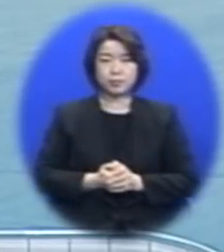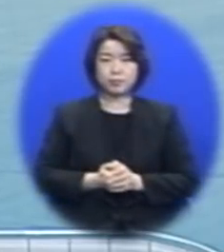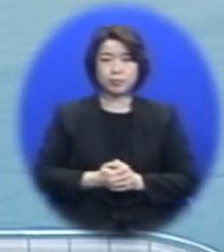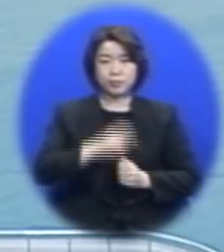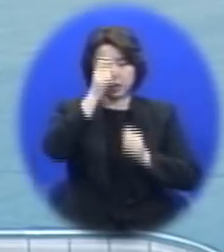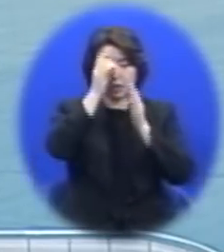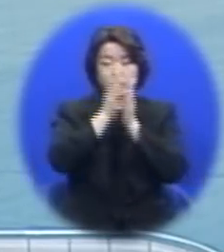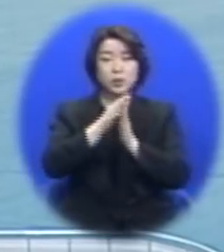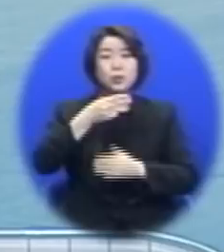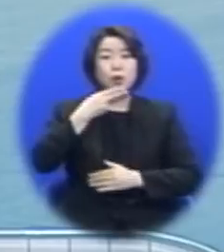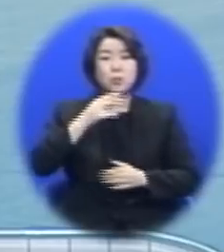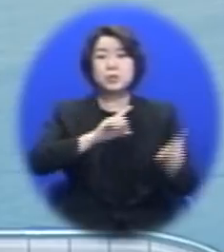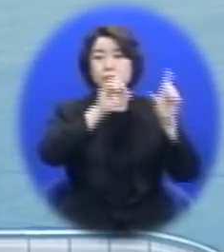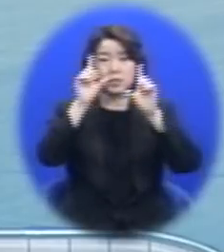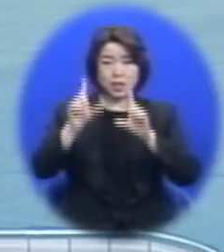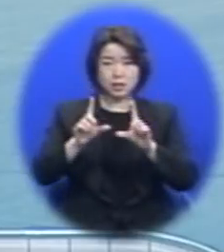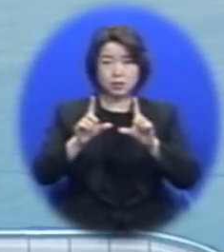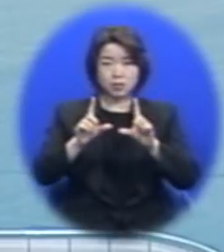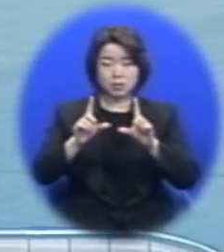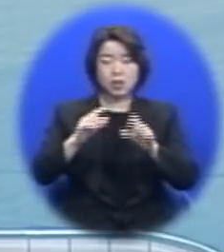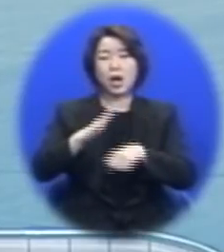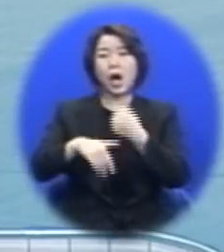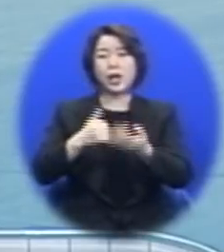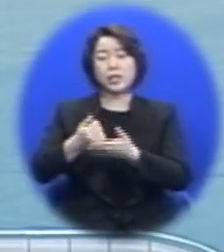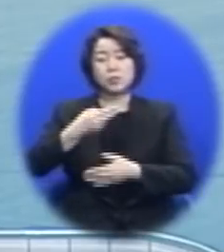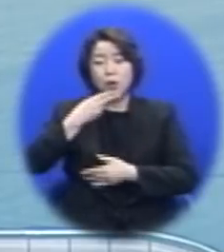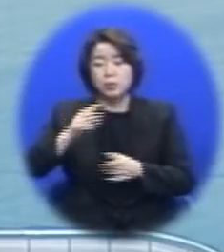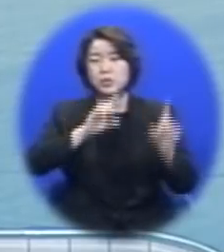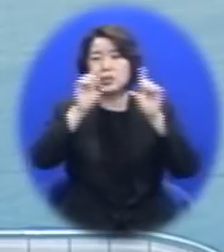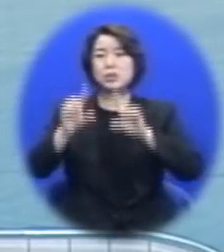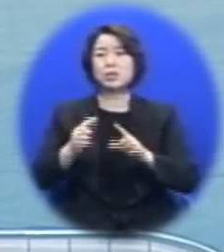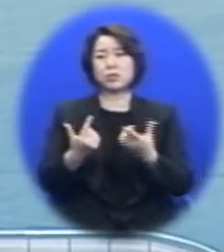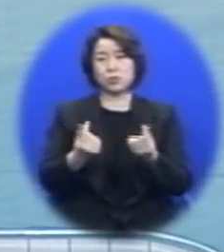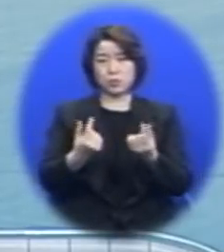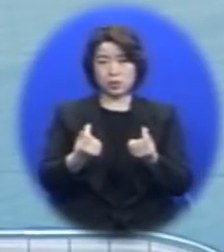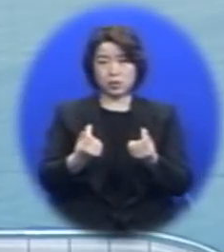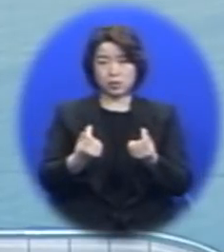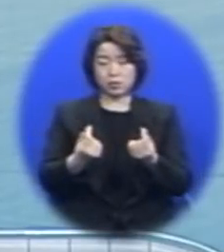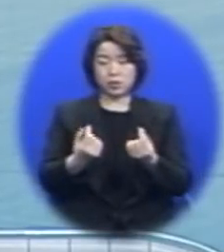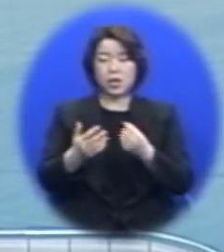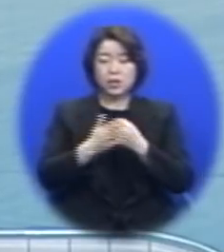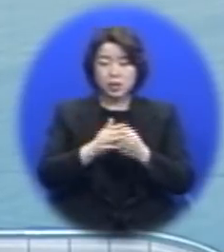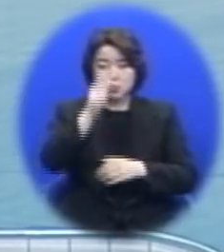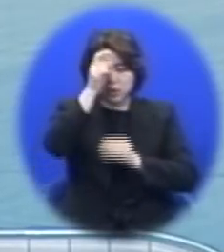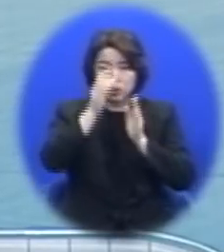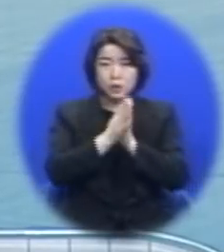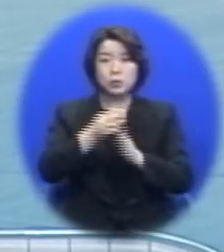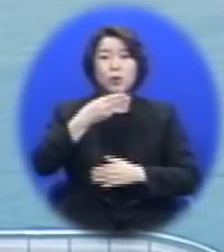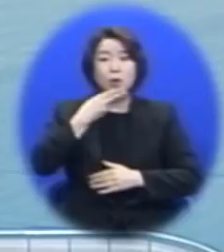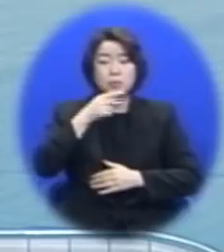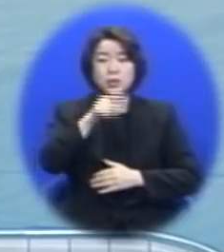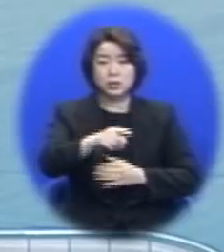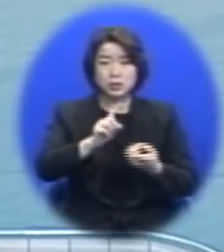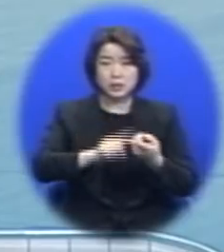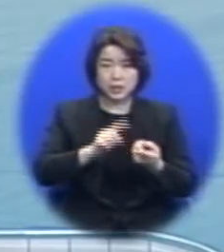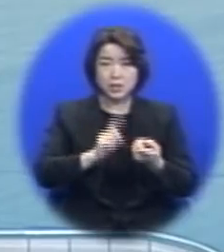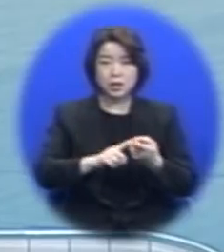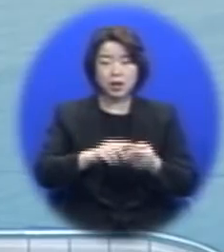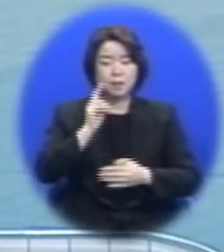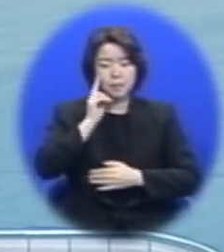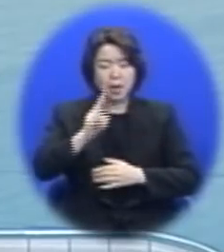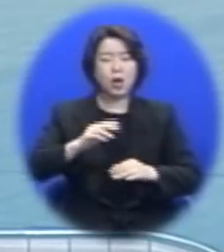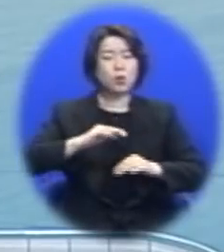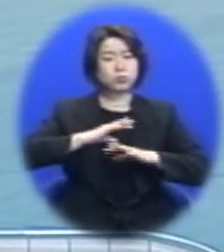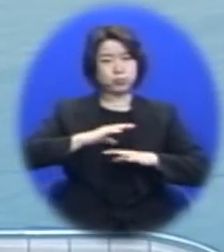기도가 없이 사는 것은 하나님 없이 사는 거예요. 그래서 기도가 없는 것 자체가 매우 두려운 거예요.